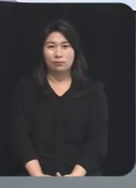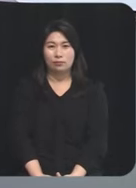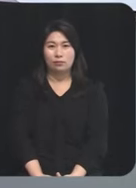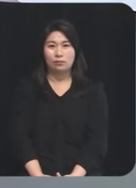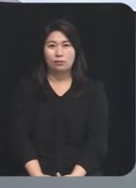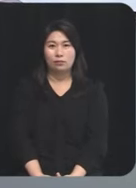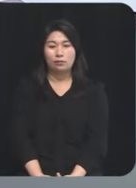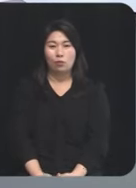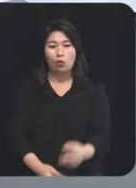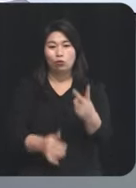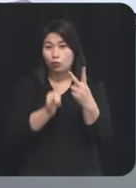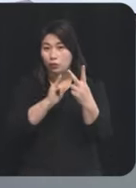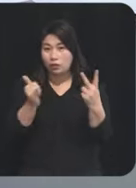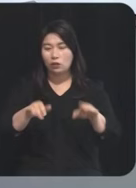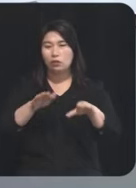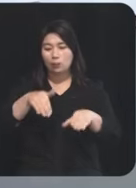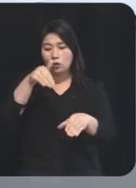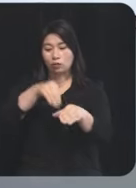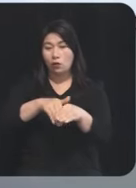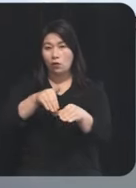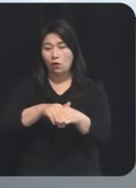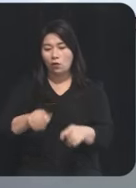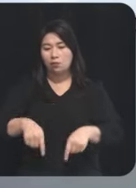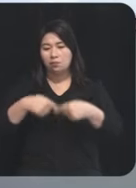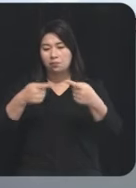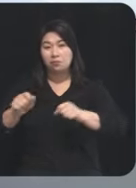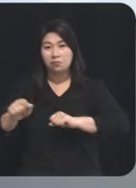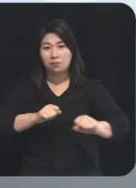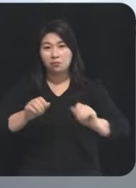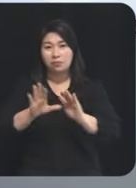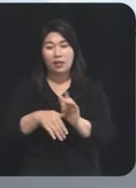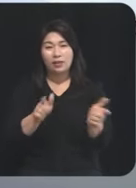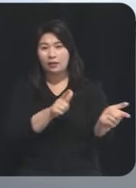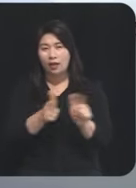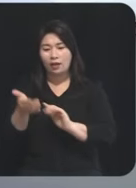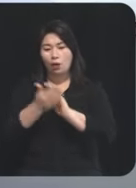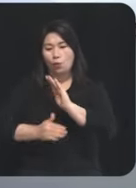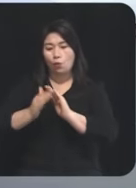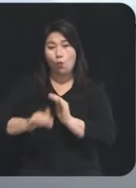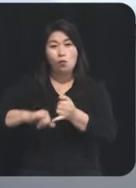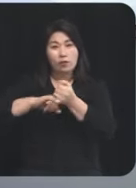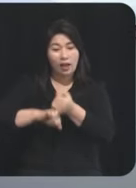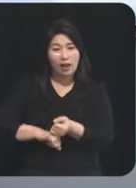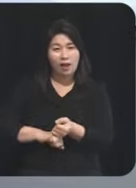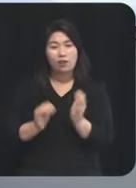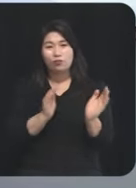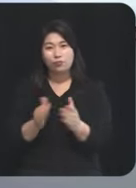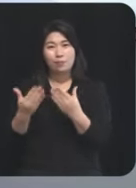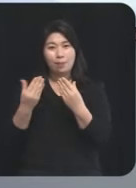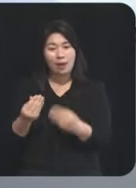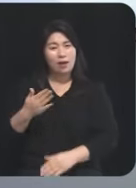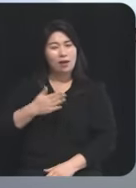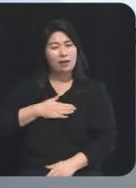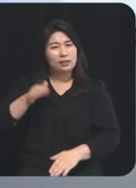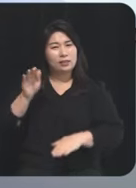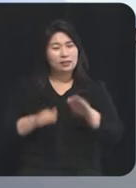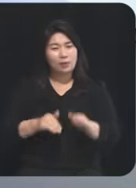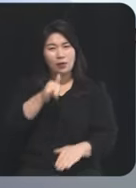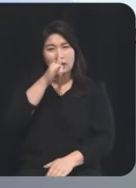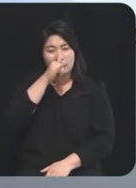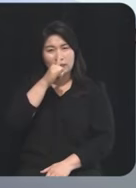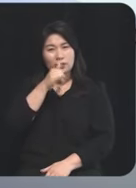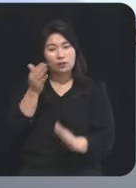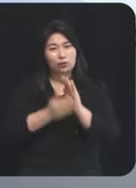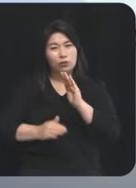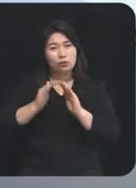두 후보께서는 이번 선거에 임하면서 다양한 공약들 준비를 하셨을 텐데요. 자신만의 차별화된 공약을 소개해